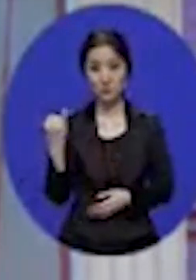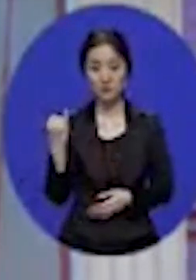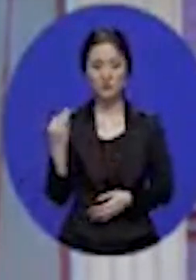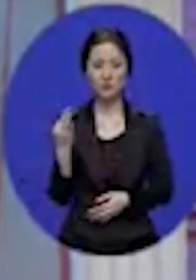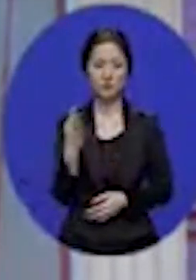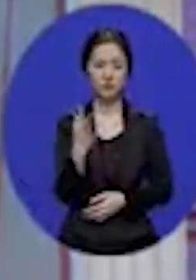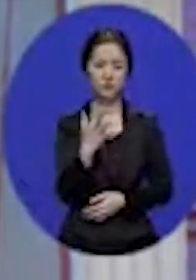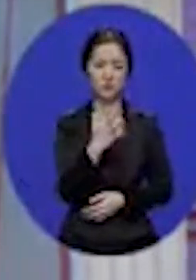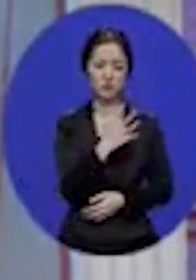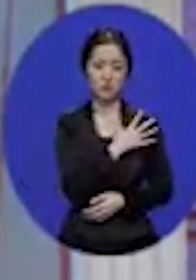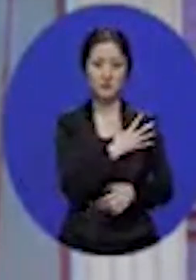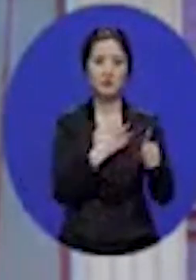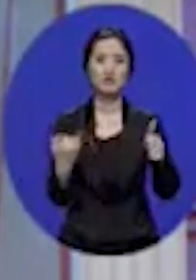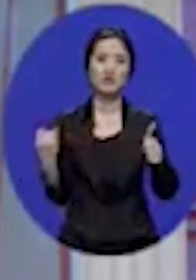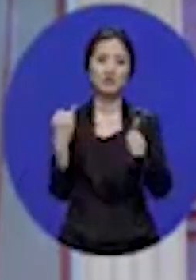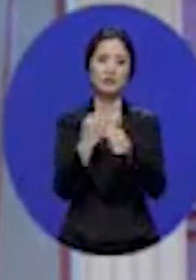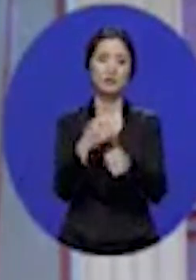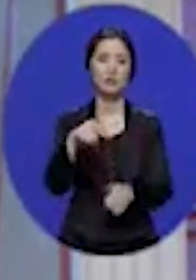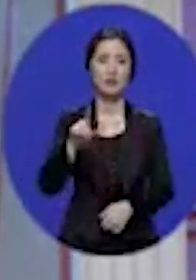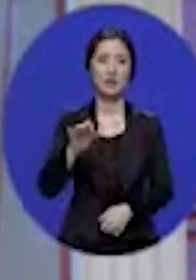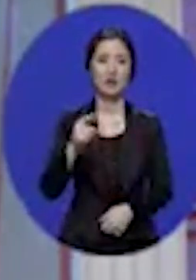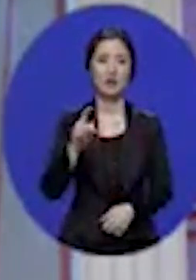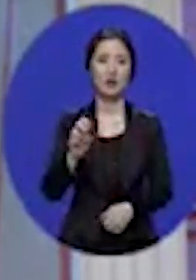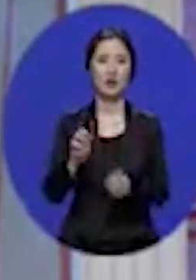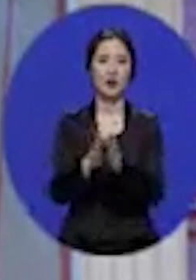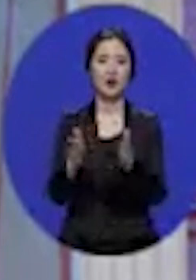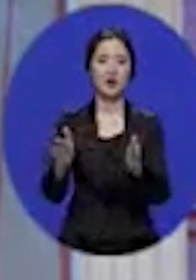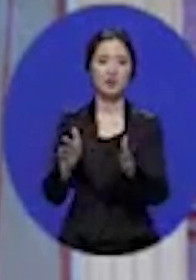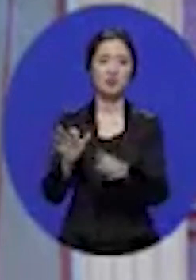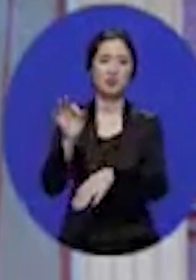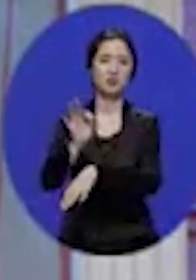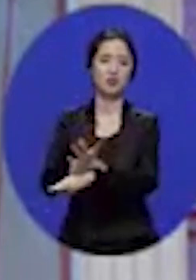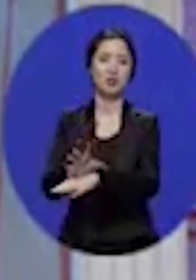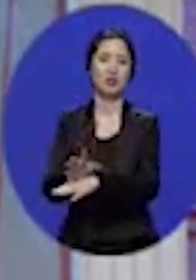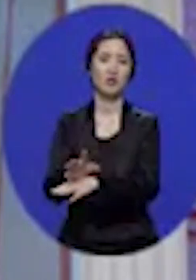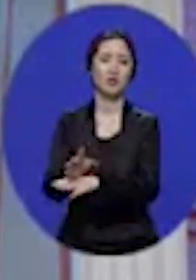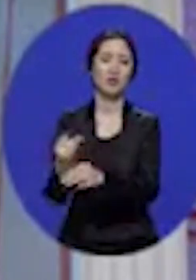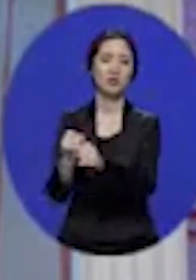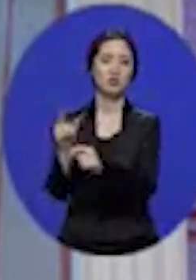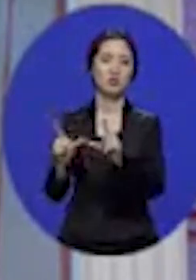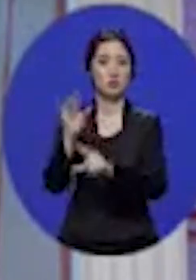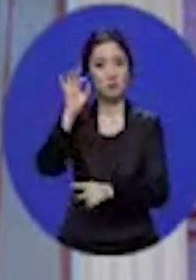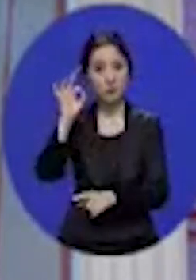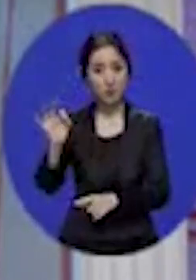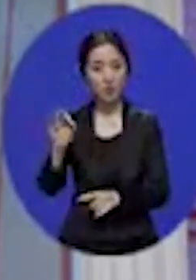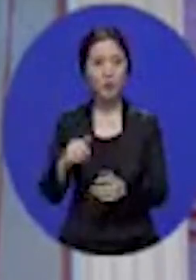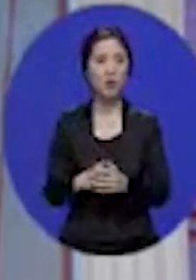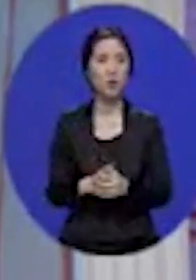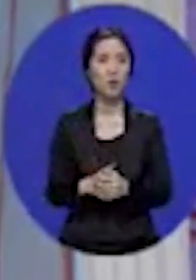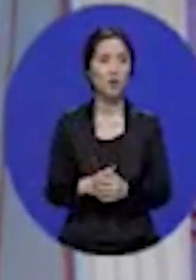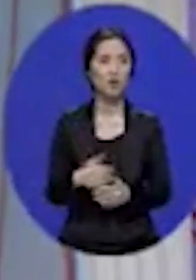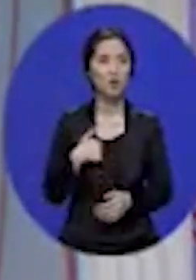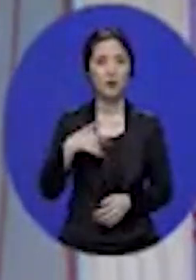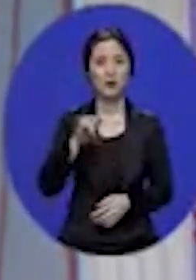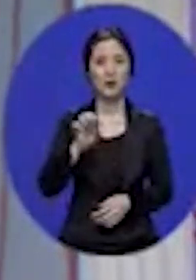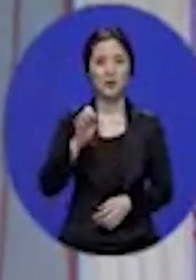부잣집에 결혼해서 강남에 아파트를 톡 사서 시작하잖아요. 그럼 갑자기 왜 그렇게 김포 우리 집